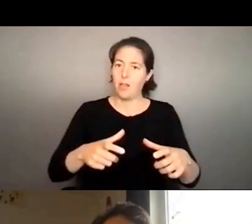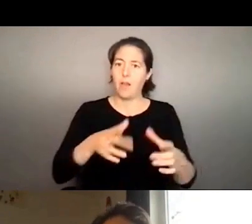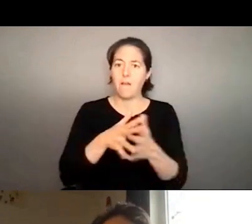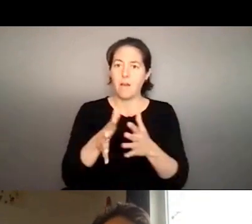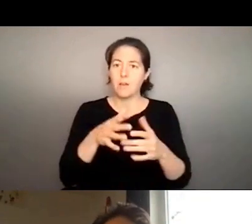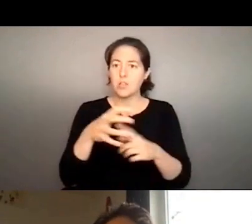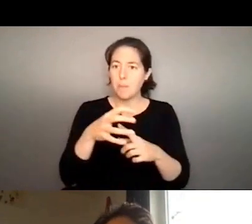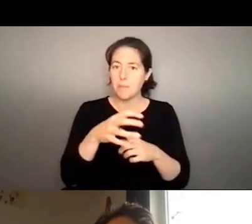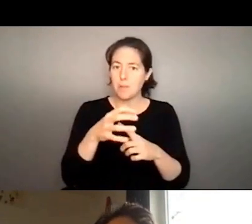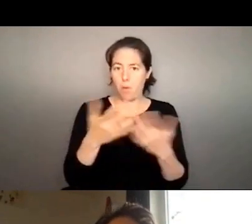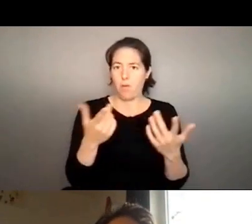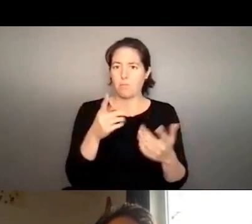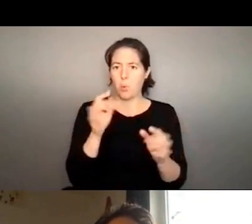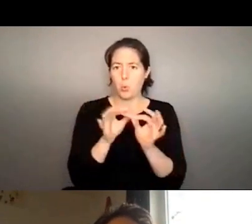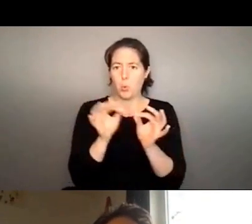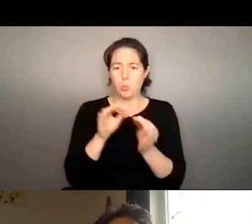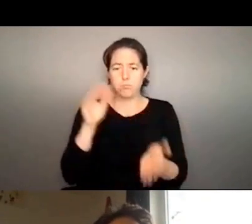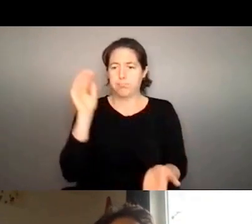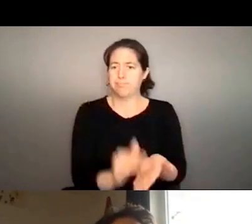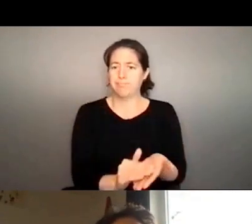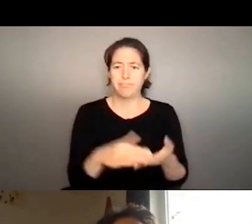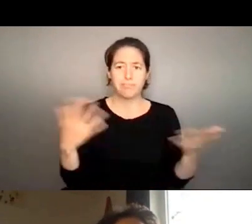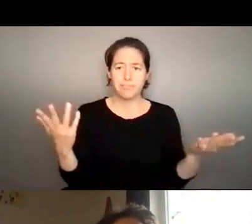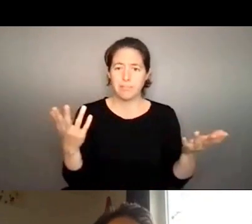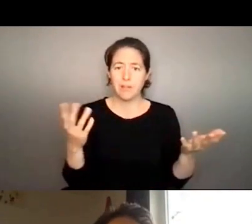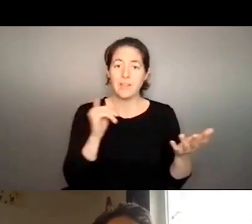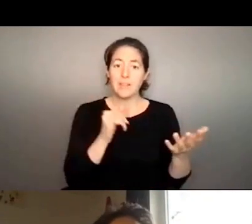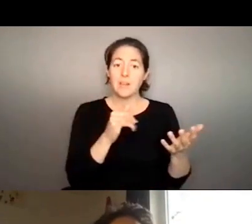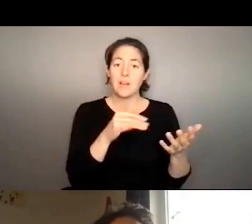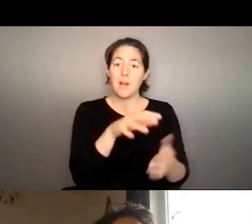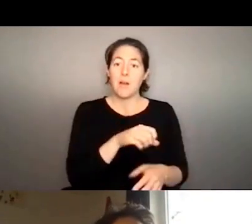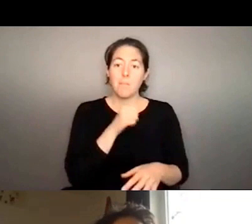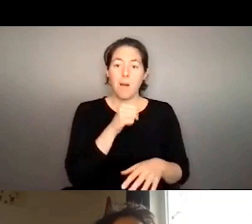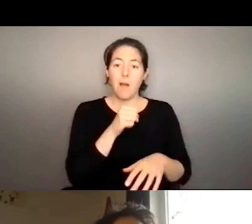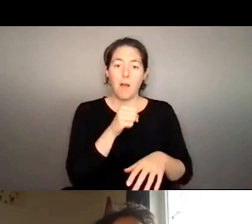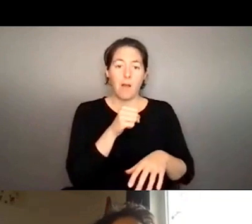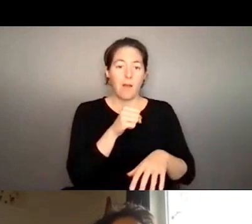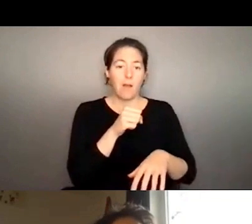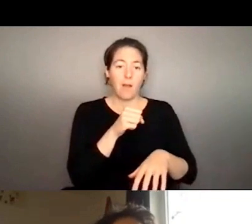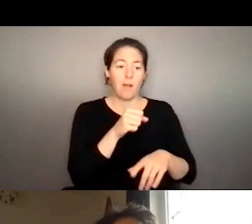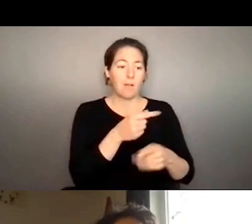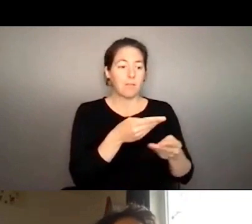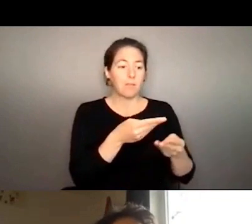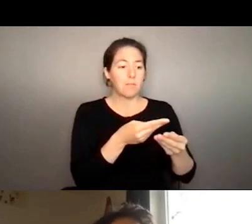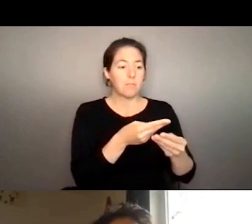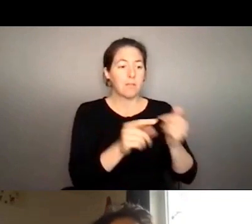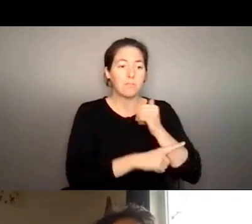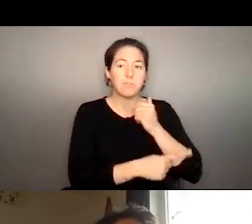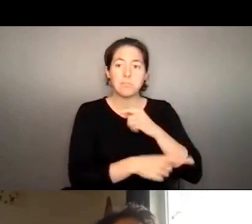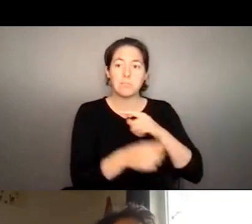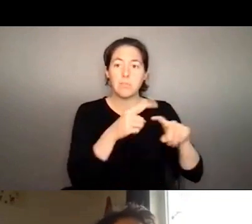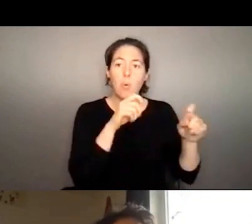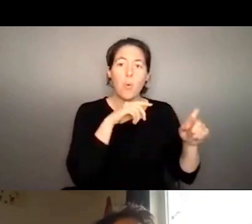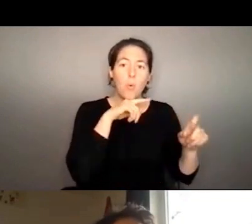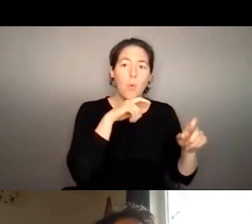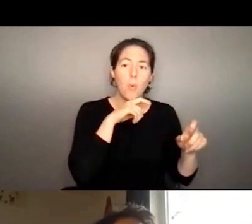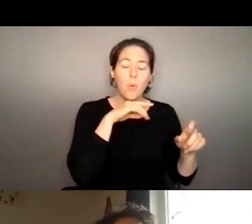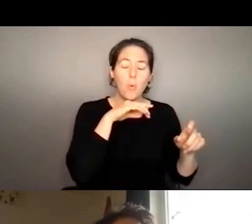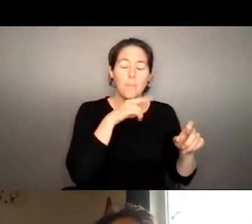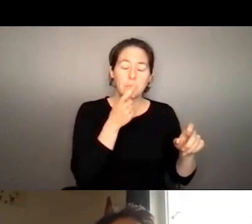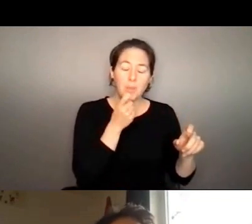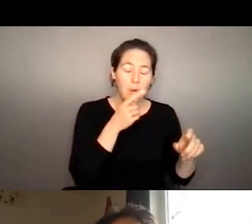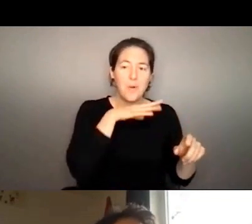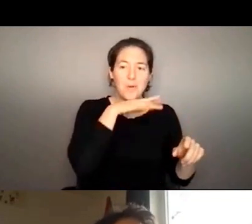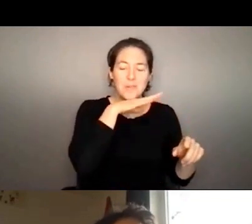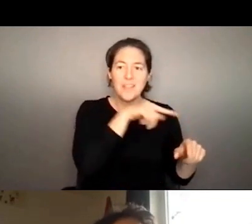un coût, si on utilise des matières résiduelles, c'est le temps qu'on y met. Fait que quand on travaille pour une cause puis qu'on n'a pas besoin d'être payé